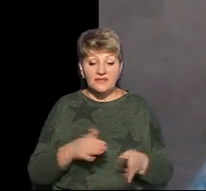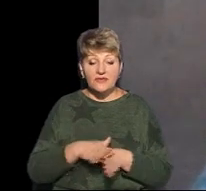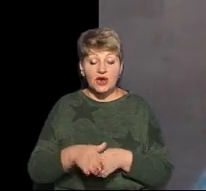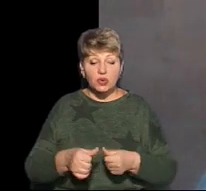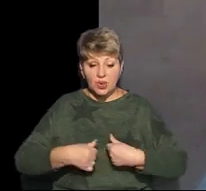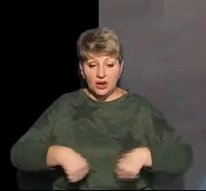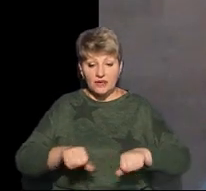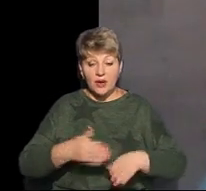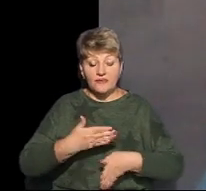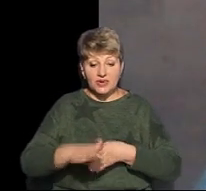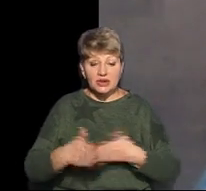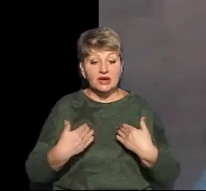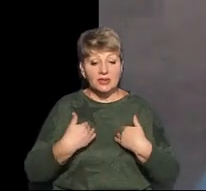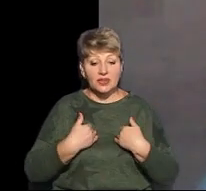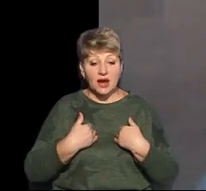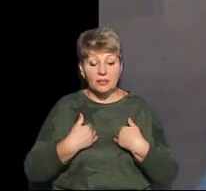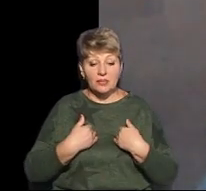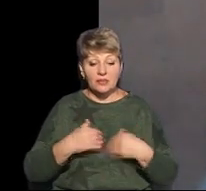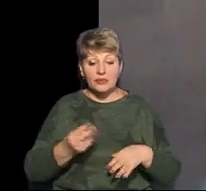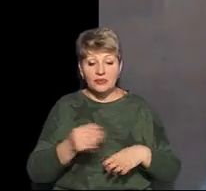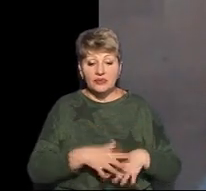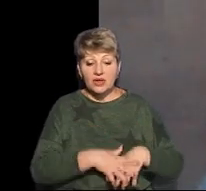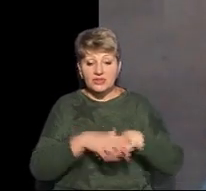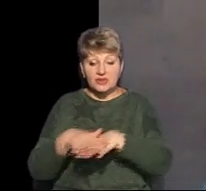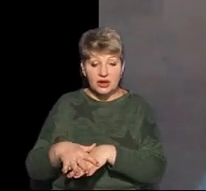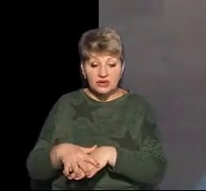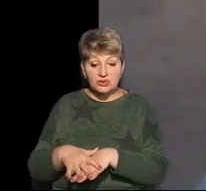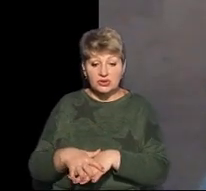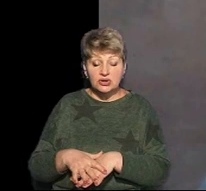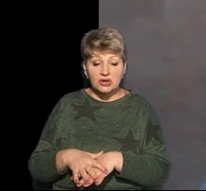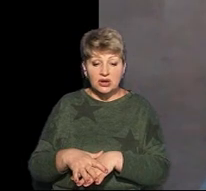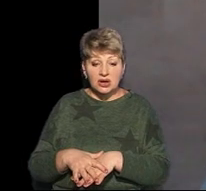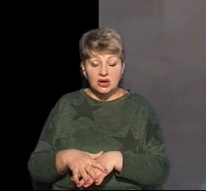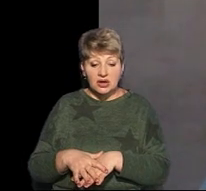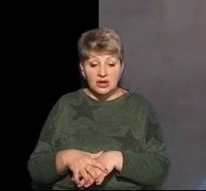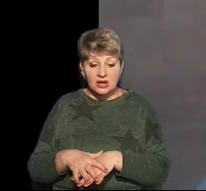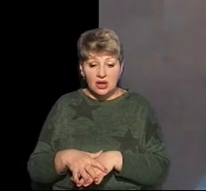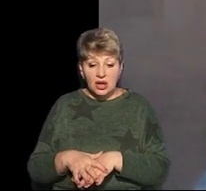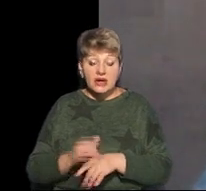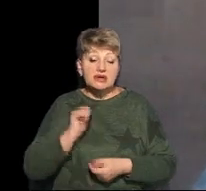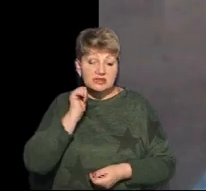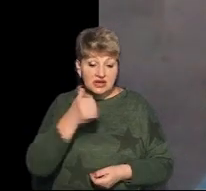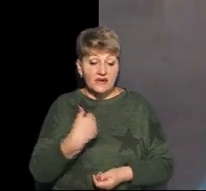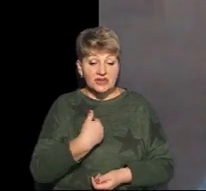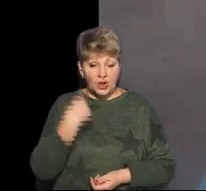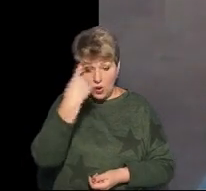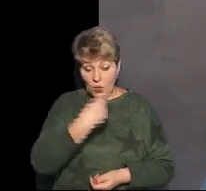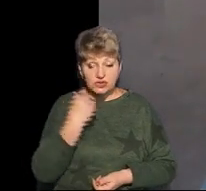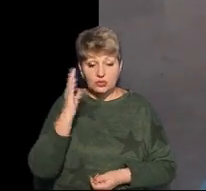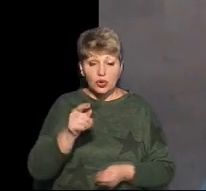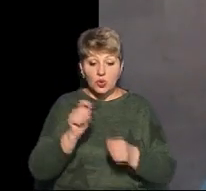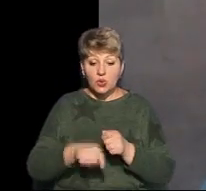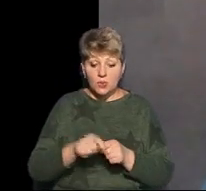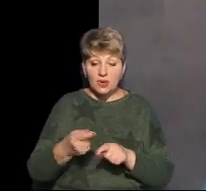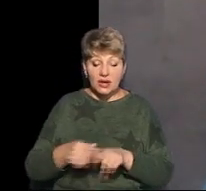виконавчий комітет виділив нам черговий транш для того, щоб ми його перерахували як НАК «Автогаз». Завтра я особисто буду контролювати